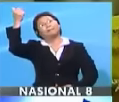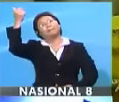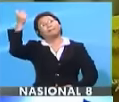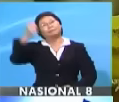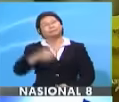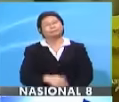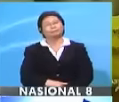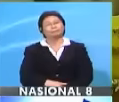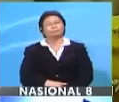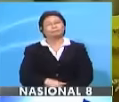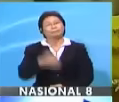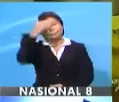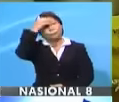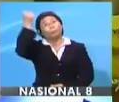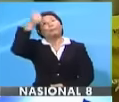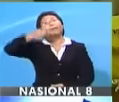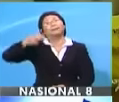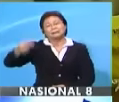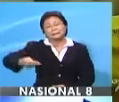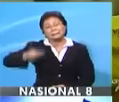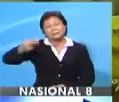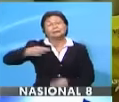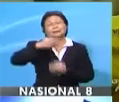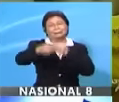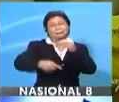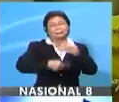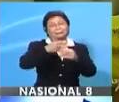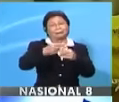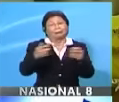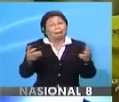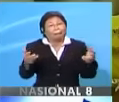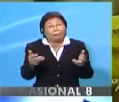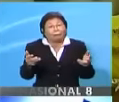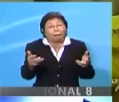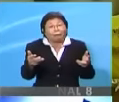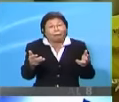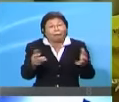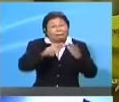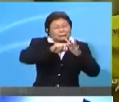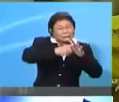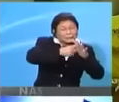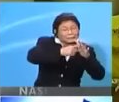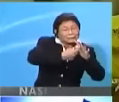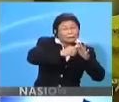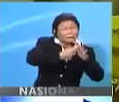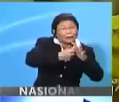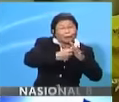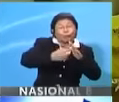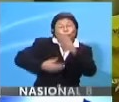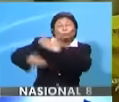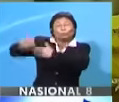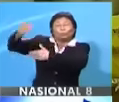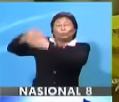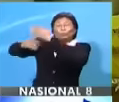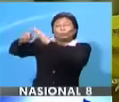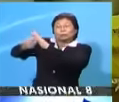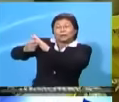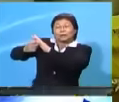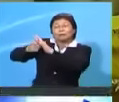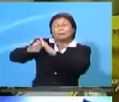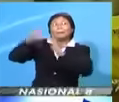hakikat sejarah tentang bagaimana asal-usul negara ini